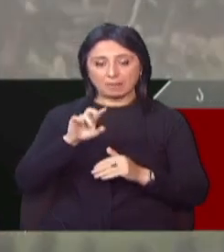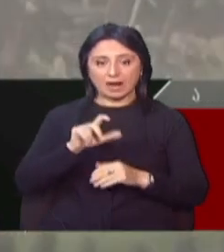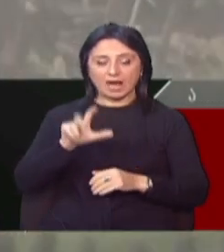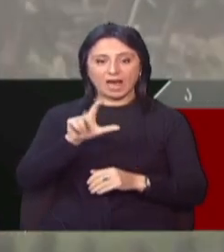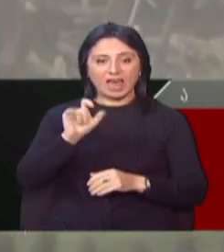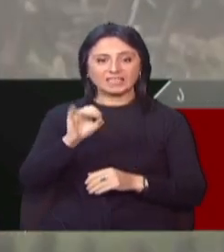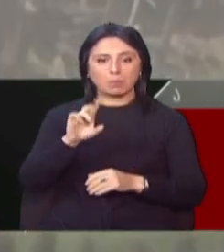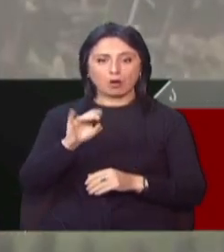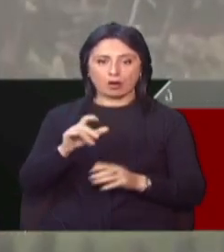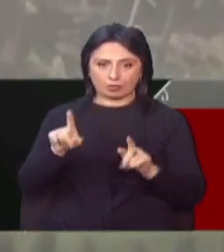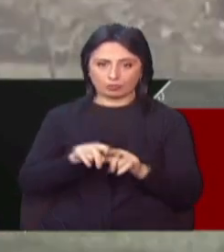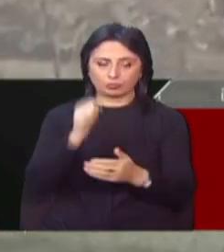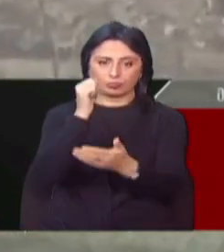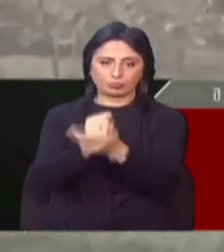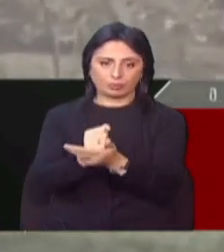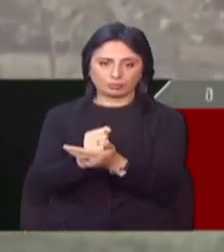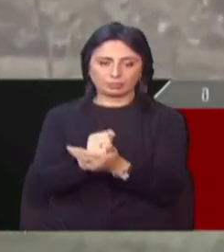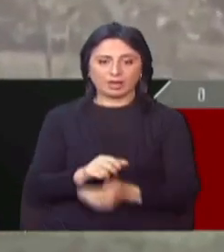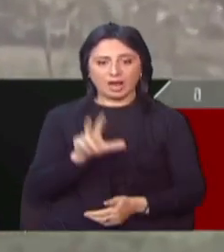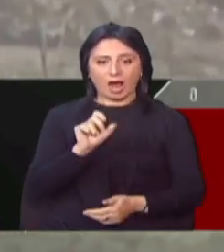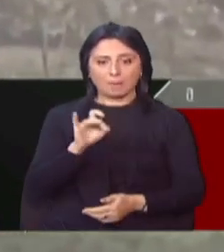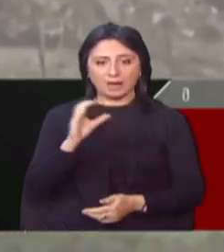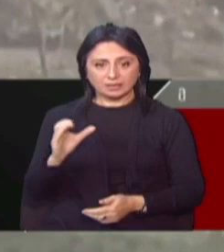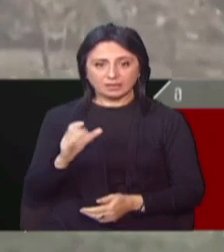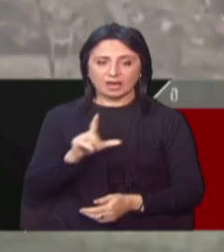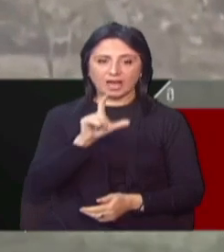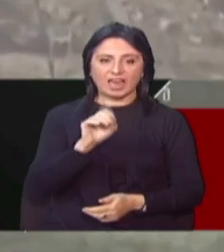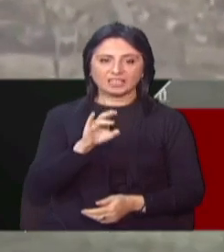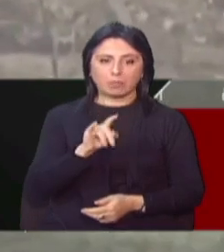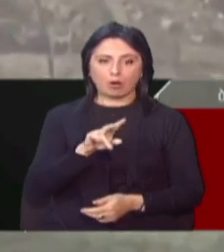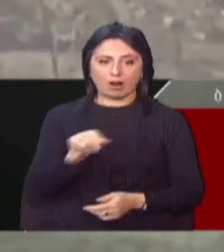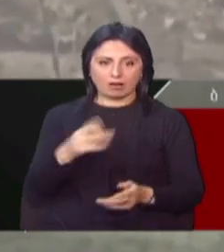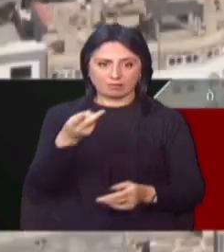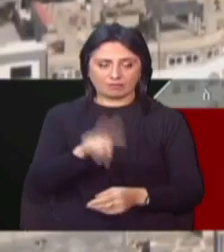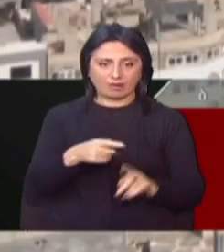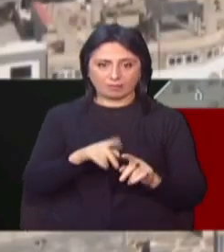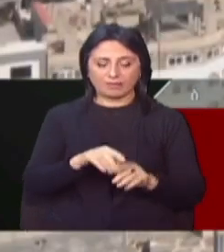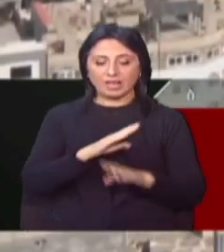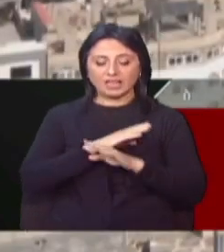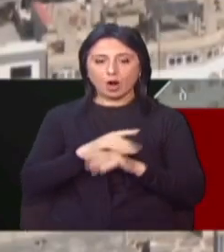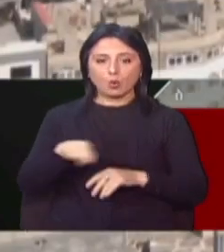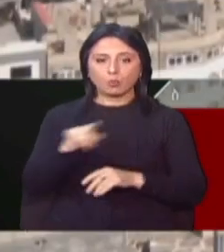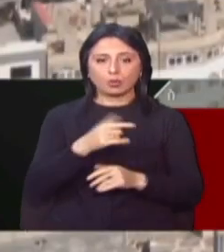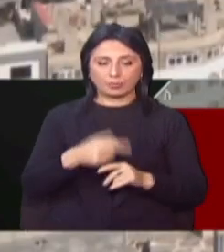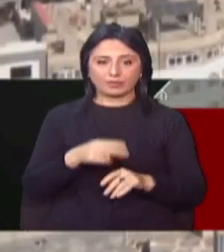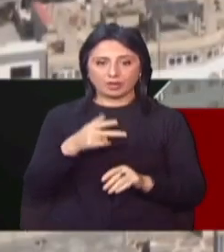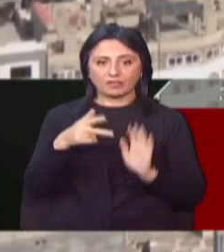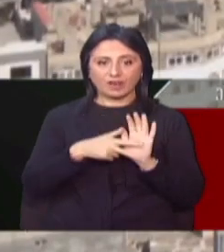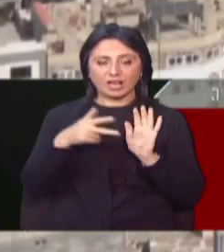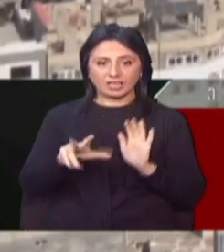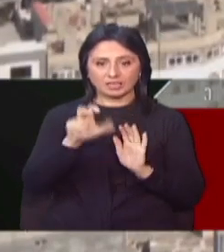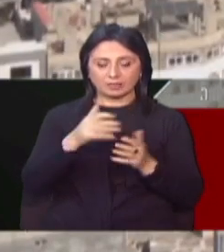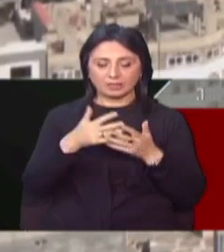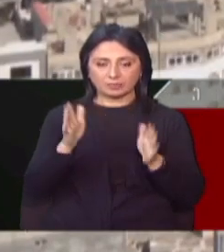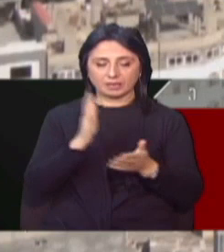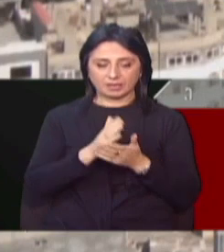ჰეზბოლას რამდენიმე პოზიციას დაარტყეს. ინფრასტრუქტურაზე საჰაერო თავდასხმა განხორციელდა. ღაზაში დაყოფილთა რიცხვი 8300